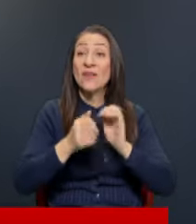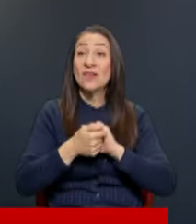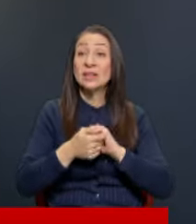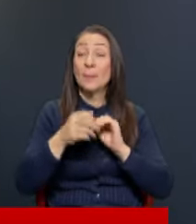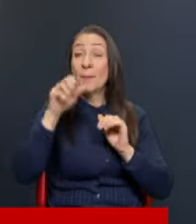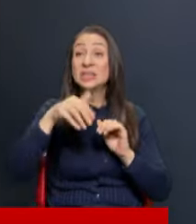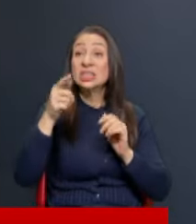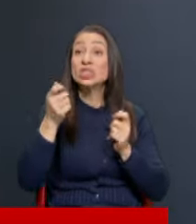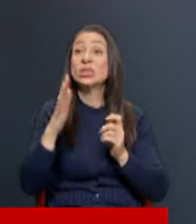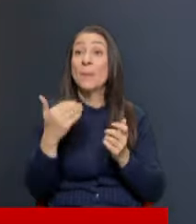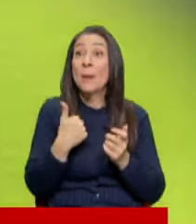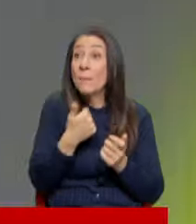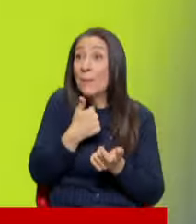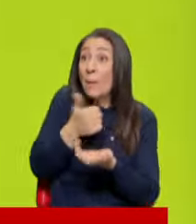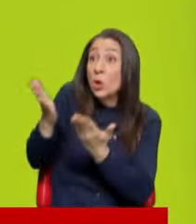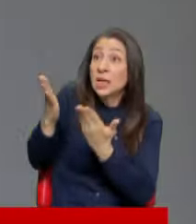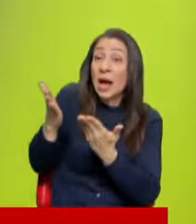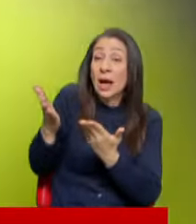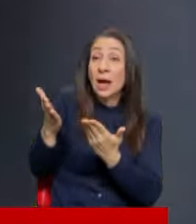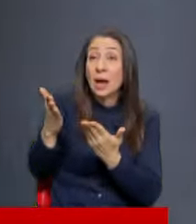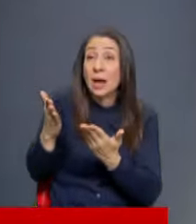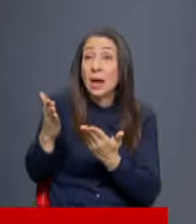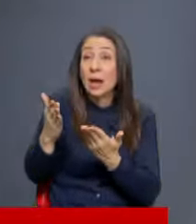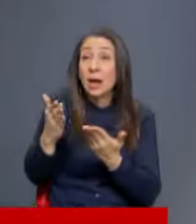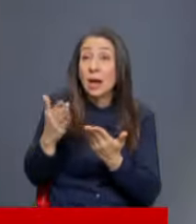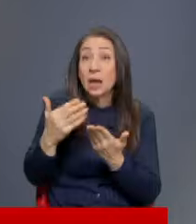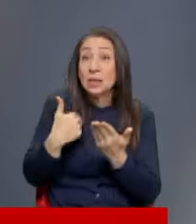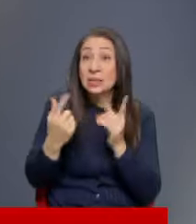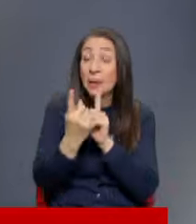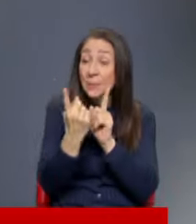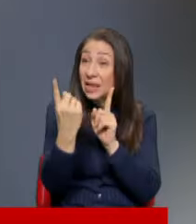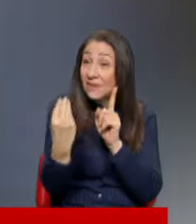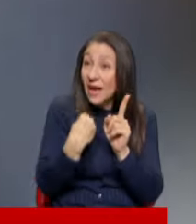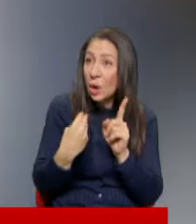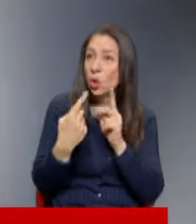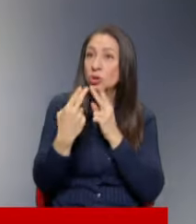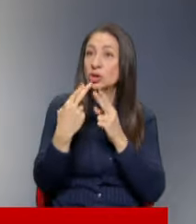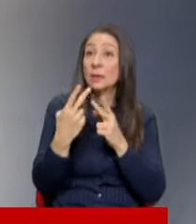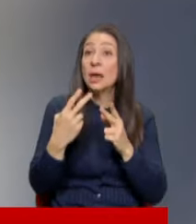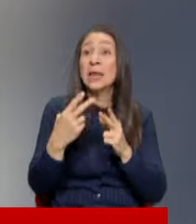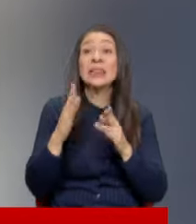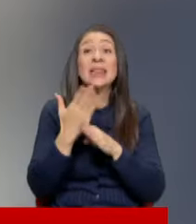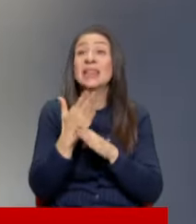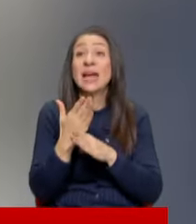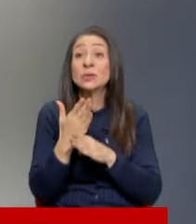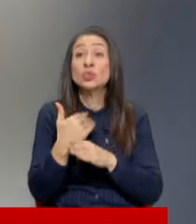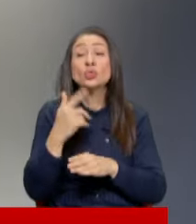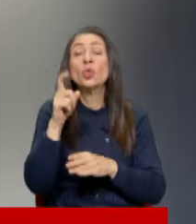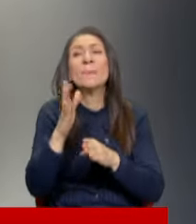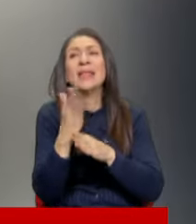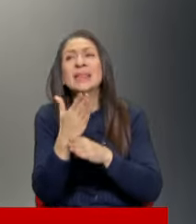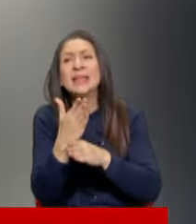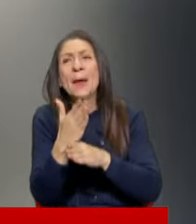işin değil o kadar Kayla almıyorsunuz ki karşımıza birini çıkarmadınız oradan neden Soruyorum